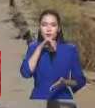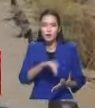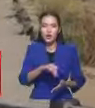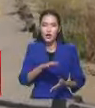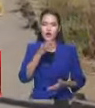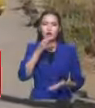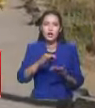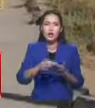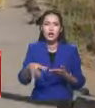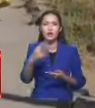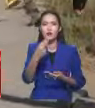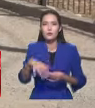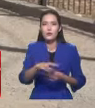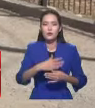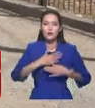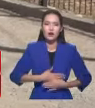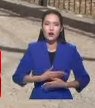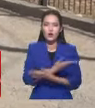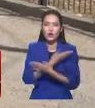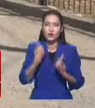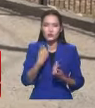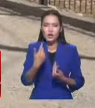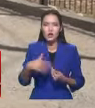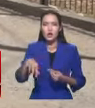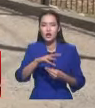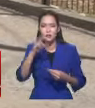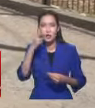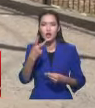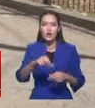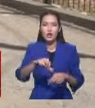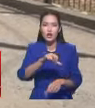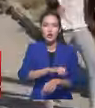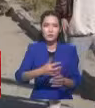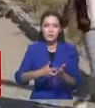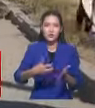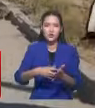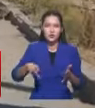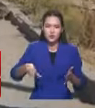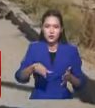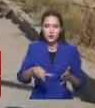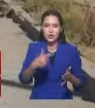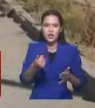ата-аналарды қанағаттандырған жоқ. Олар жергілікті биліктің бар жоғы 200 метрге жетпейтін жаяу жүргіншілер жолынан